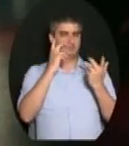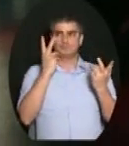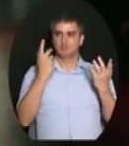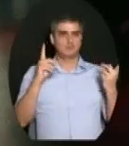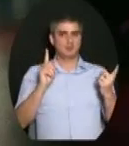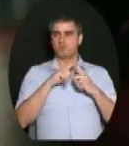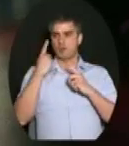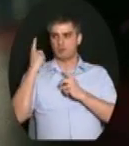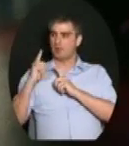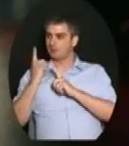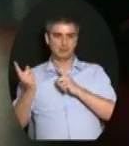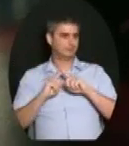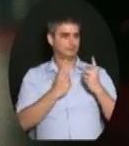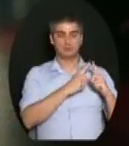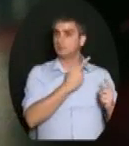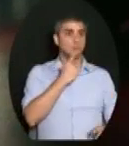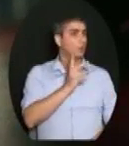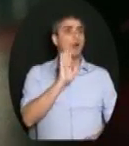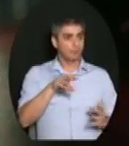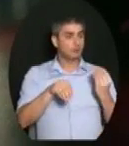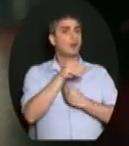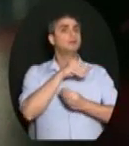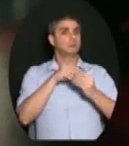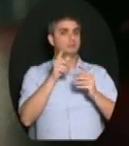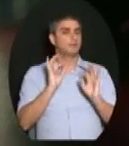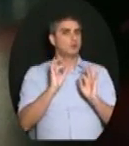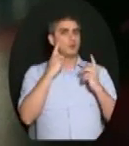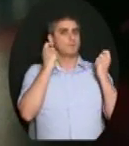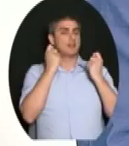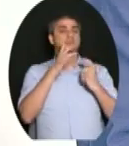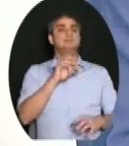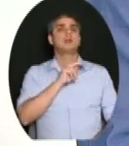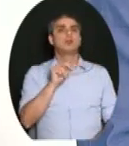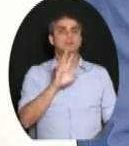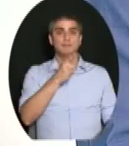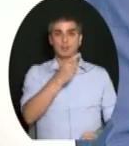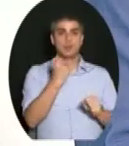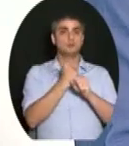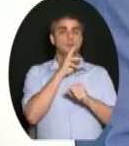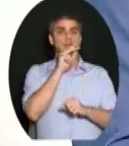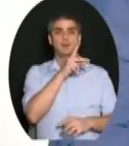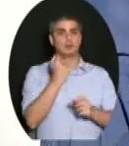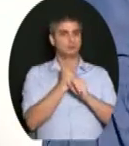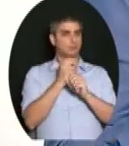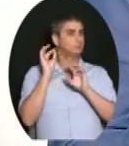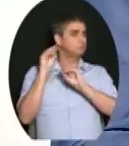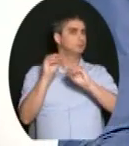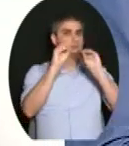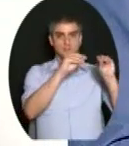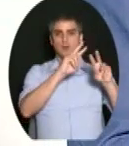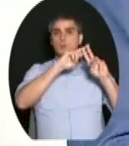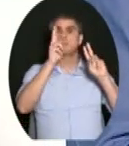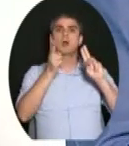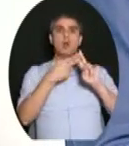אותך, בסדר. הוא לא, הוא יכול להסתדר, זה בדיוק הדבר המדהים, כי זה העניין, כי כשאתה הולך, נוסע איתו במסעות